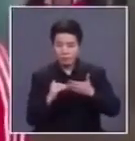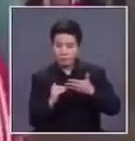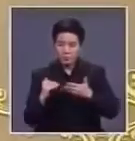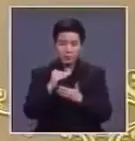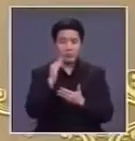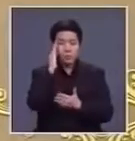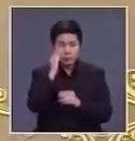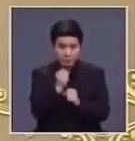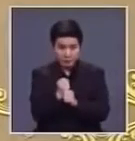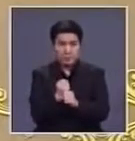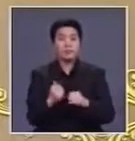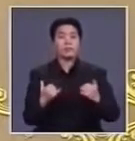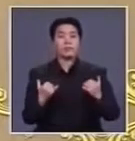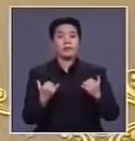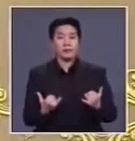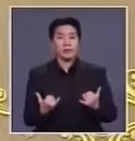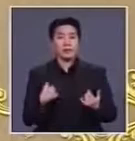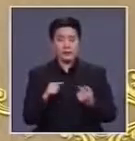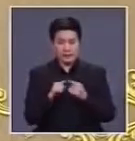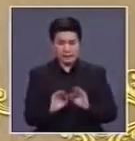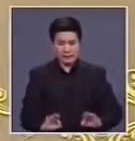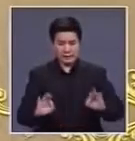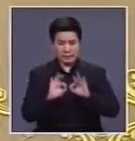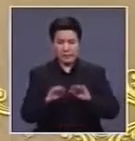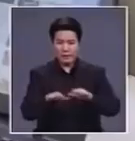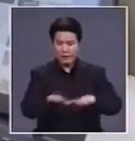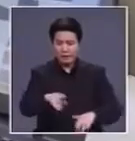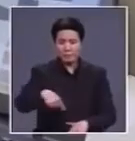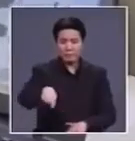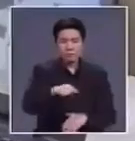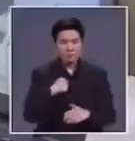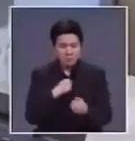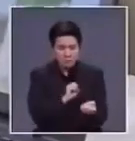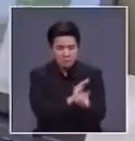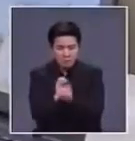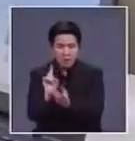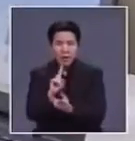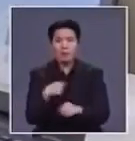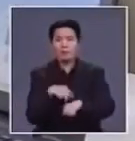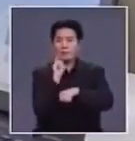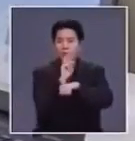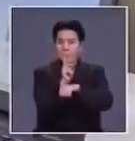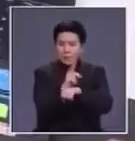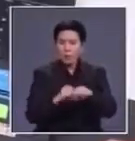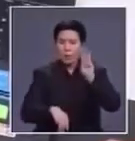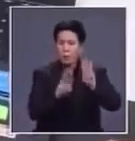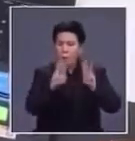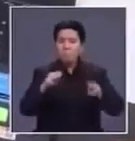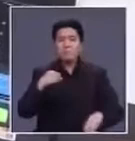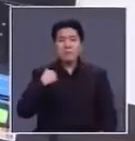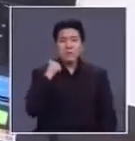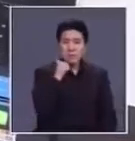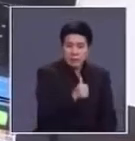ครับอย่างไรก็ตามสิ่งที่กำลังคุกคามลูกหลานของเราในทุกวันนี้ก็ได้แก่สื่อออนไลน์ที่มีทั้งดีและไม่ดีนะ